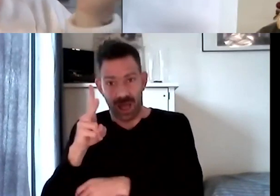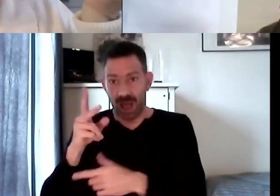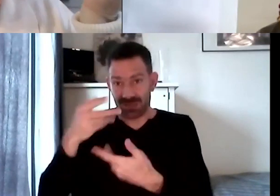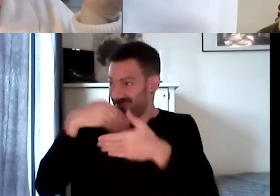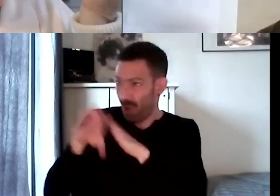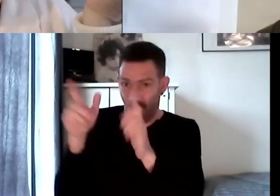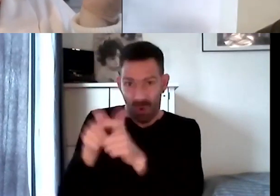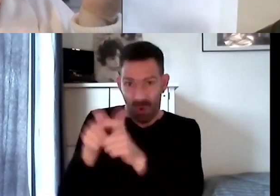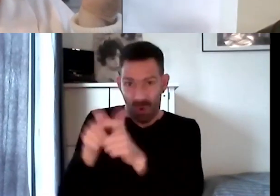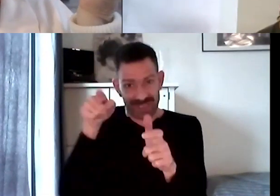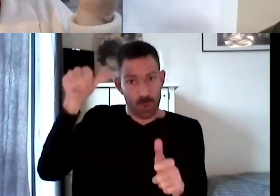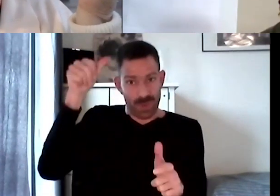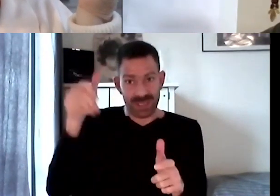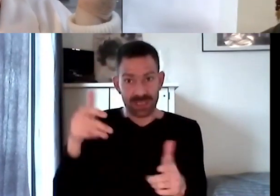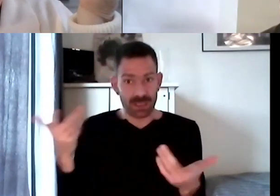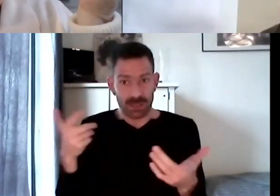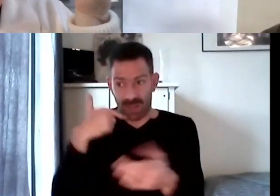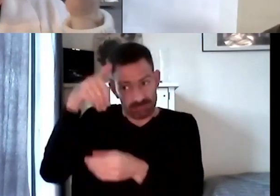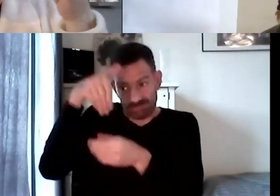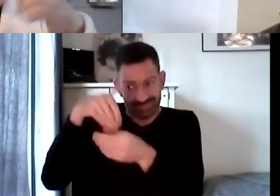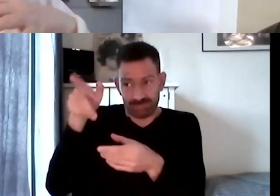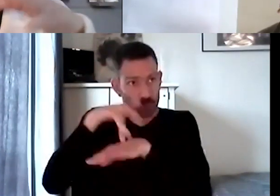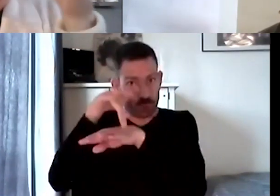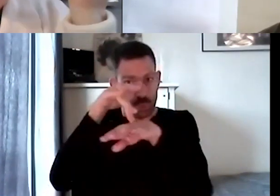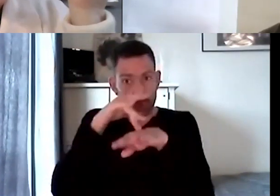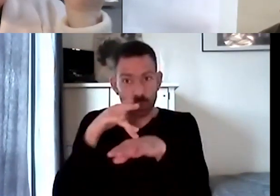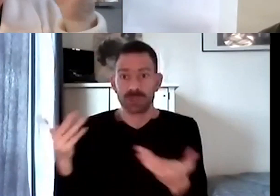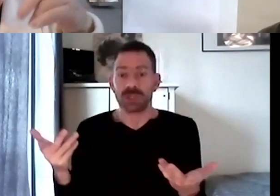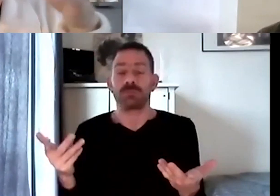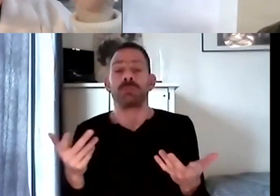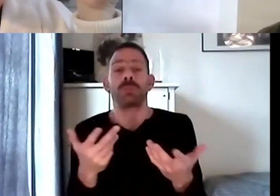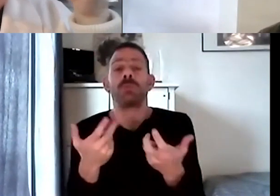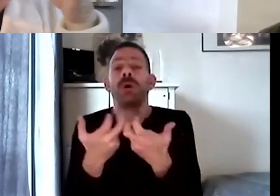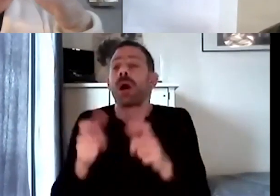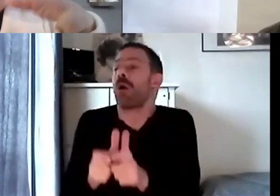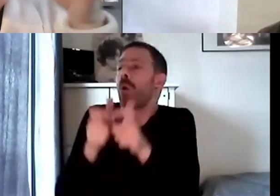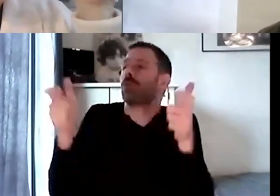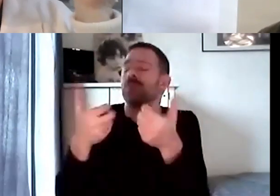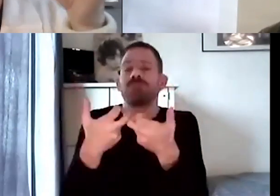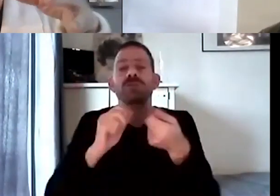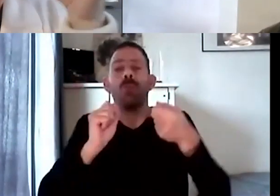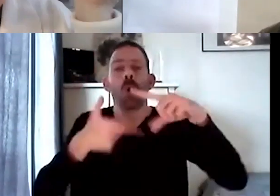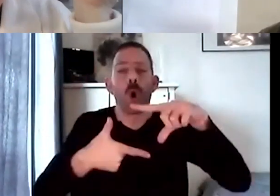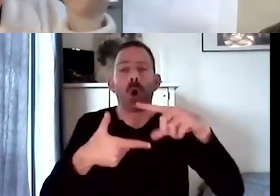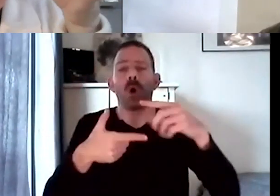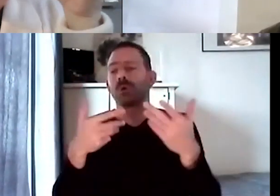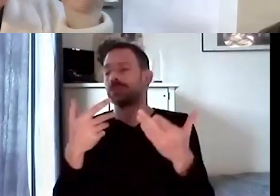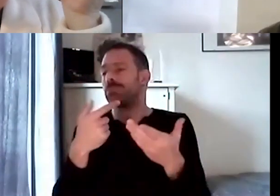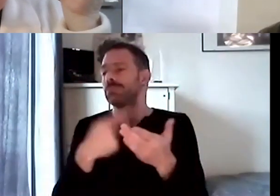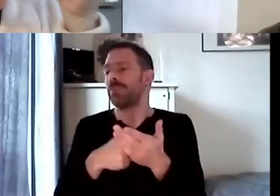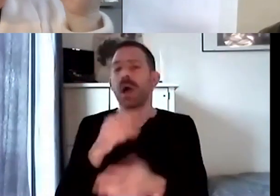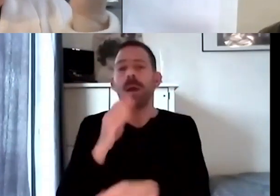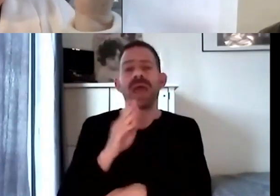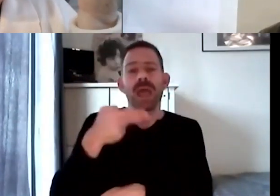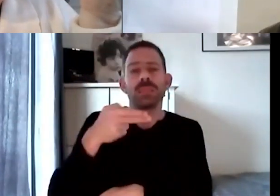période, j'ai tout fait au sein de la même entreprise. Donc, quand on prend des entreprises comme Orange, BNP, SNCF,